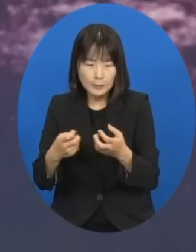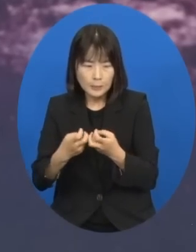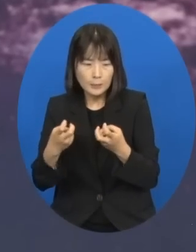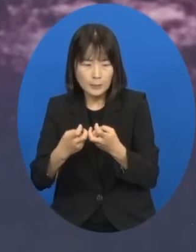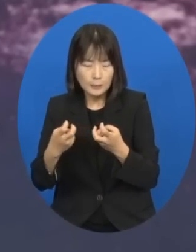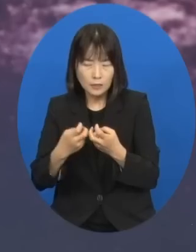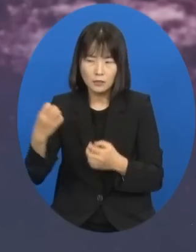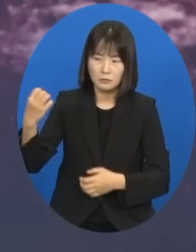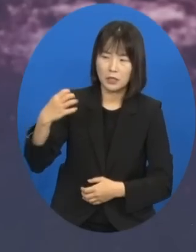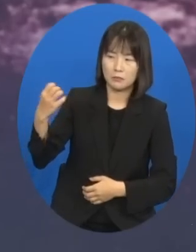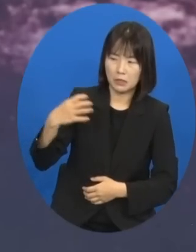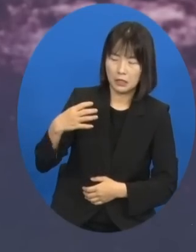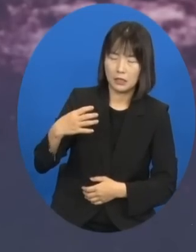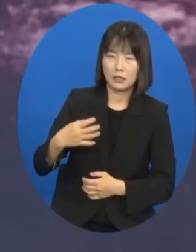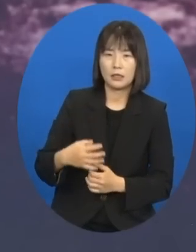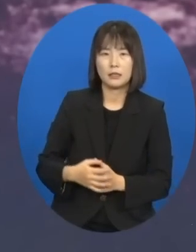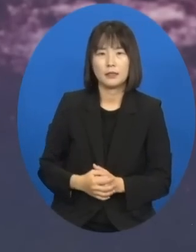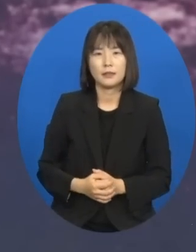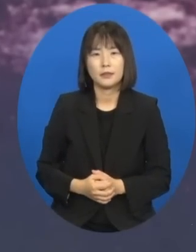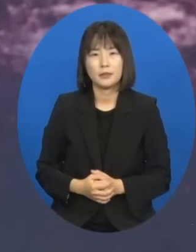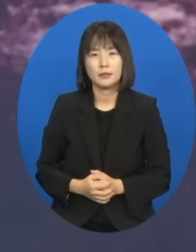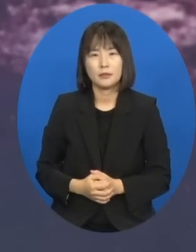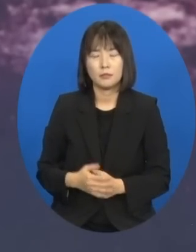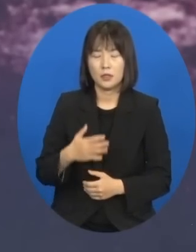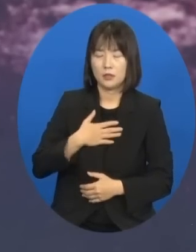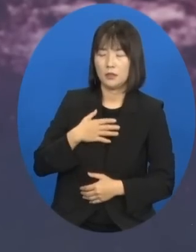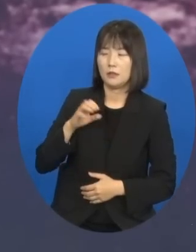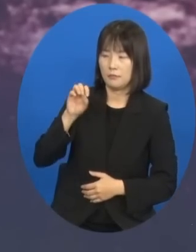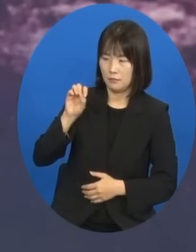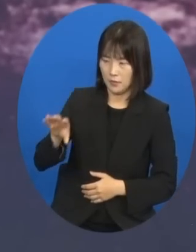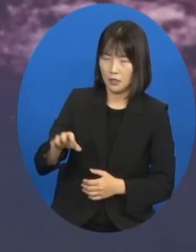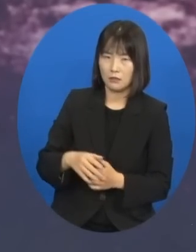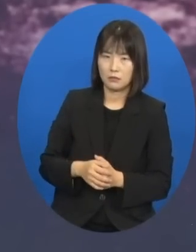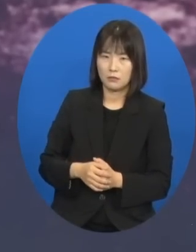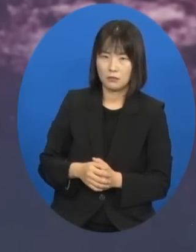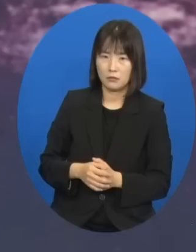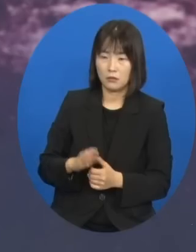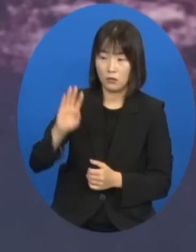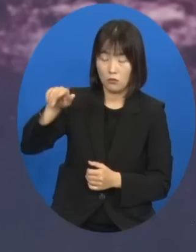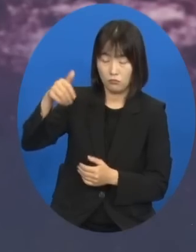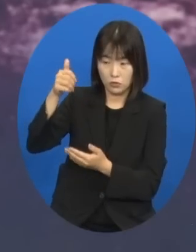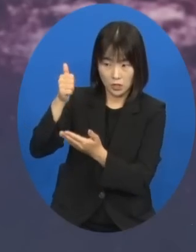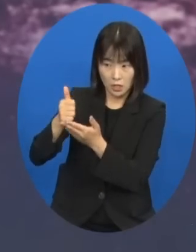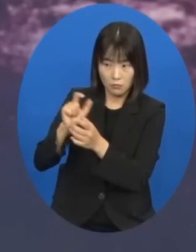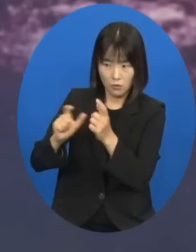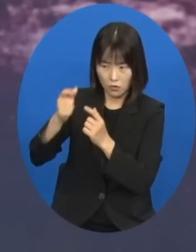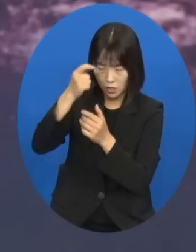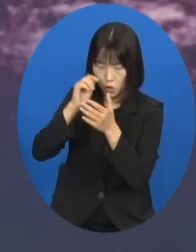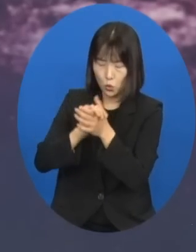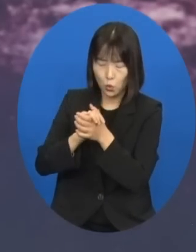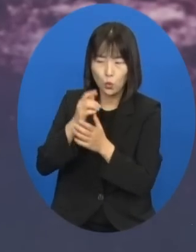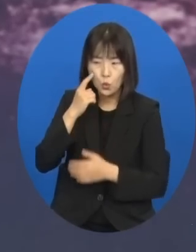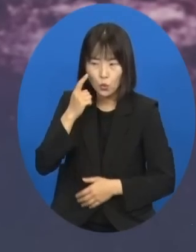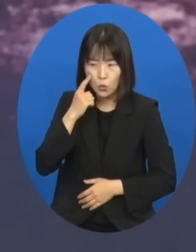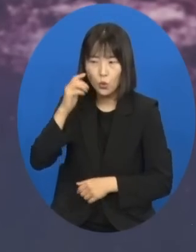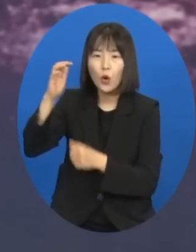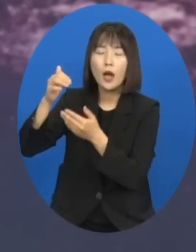얘기를 말씀을 하신 겁니다. 그래서 제가 그랬죠. 부장님 더 우리가 기도하십시다.